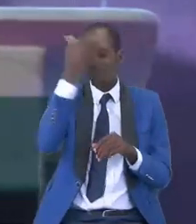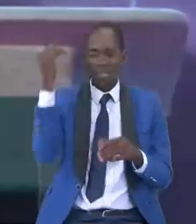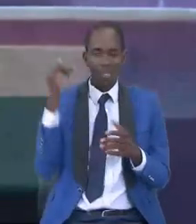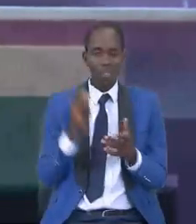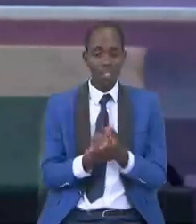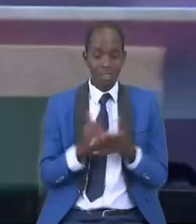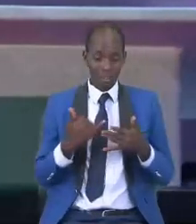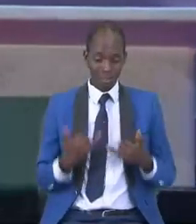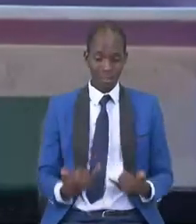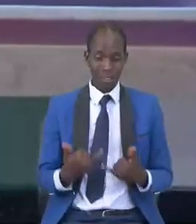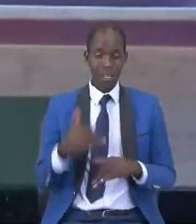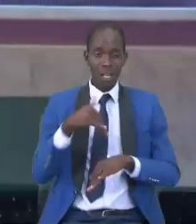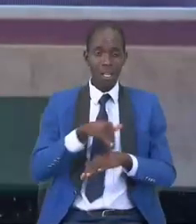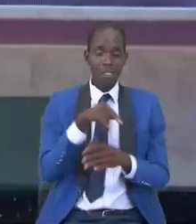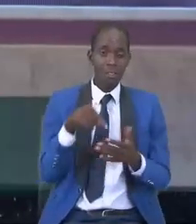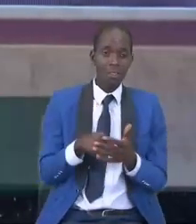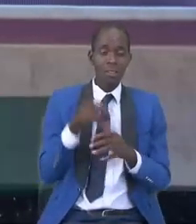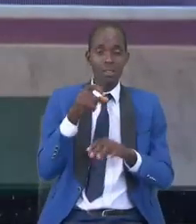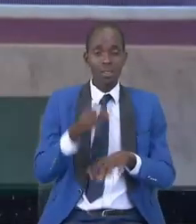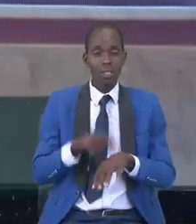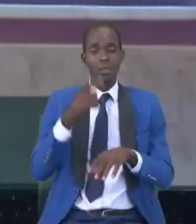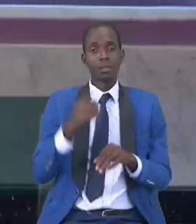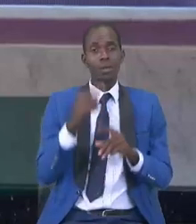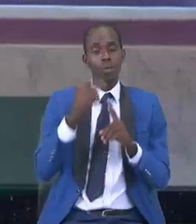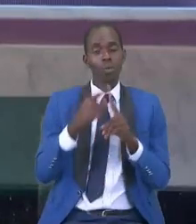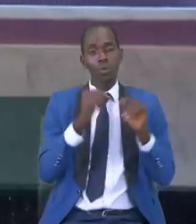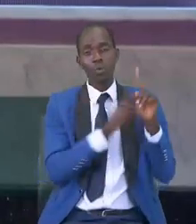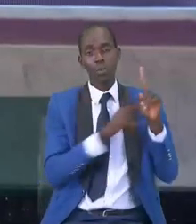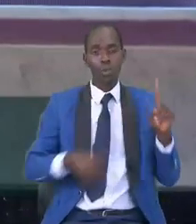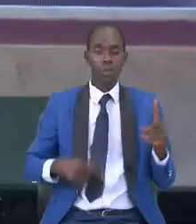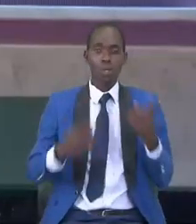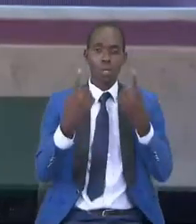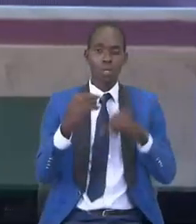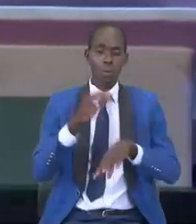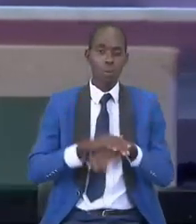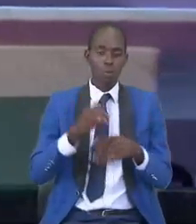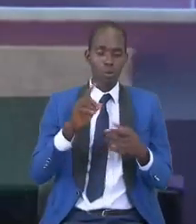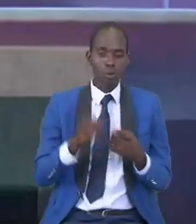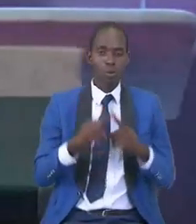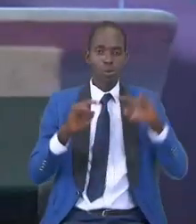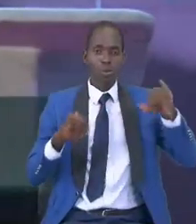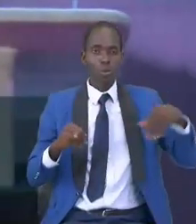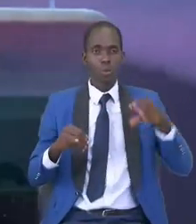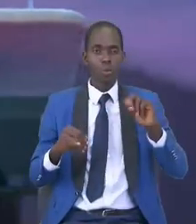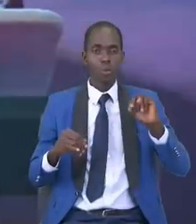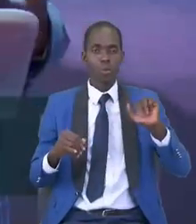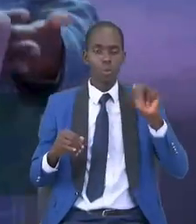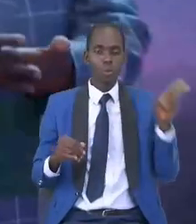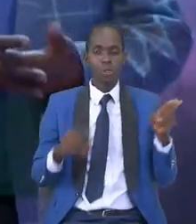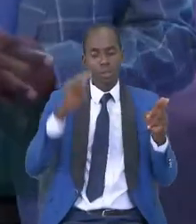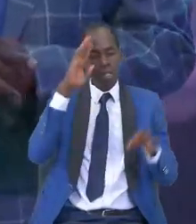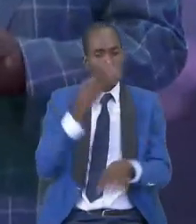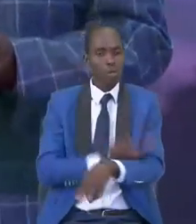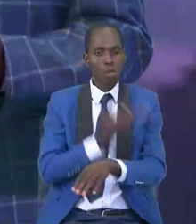l'avenir, oubliez ça. Maintenant, en ce moment même, la parole de l'Éternel fut adressée à Jonas, le